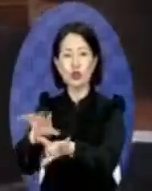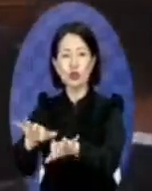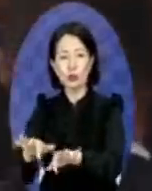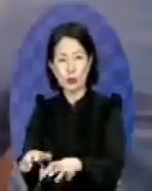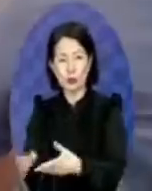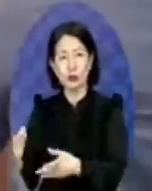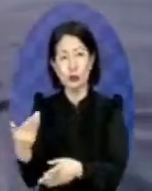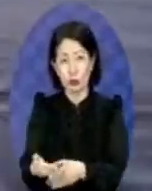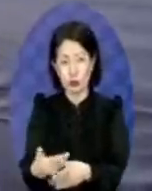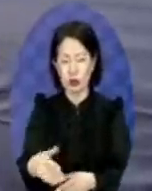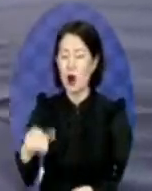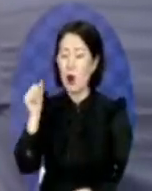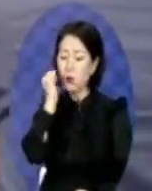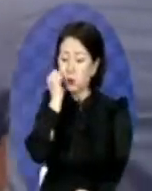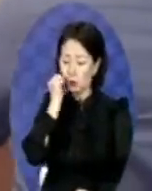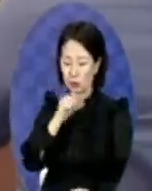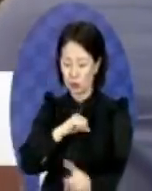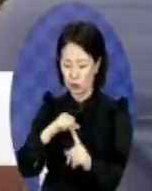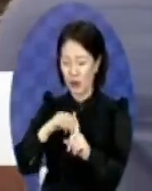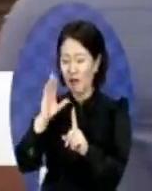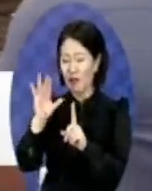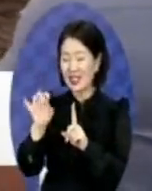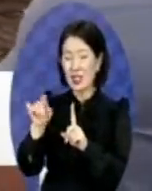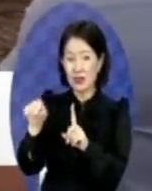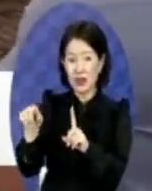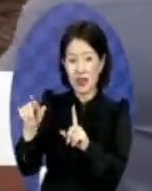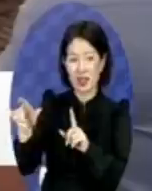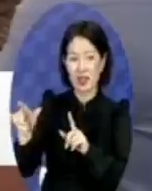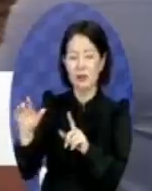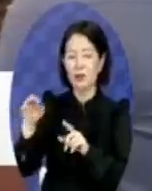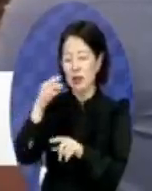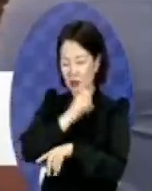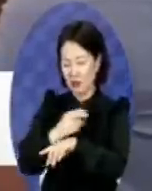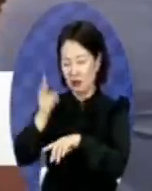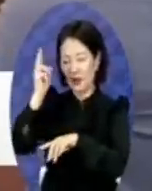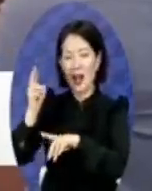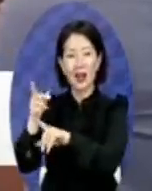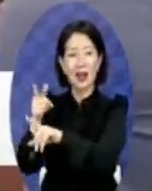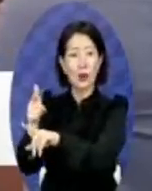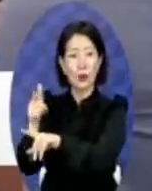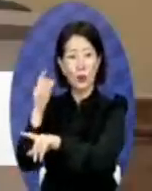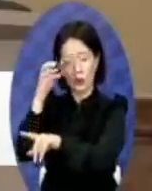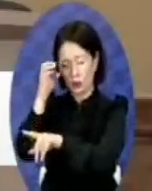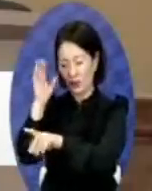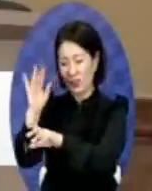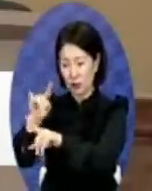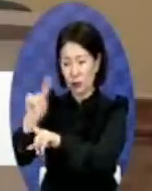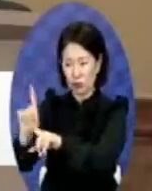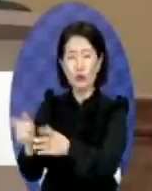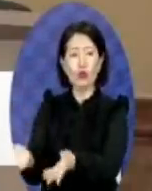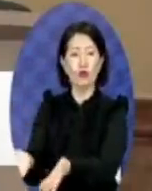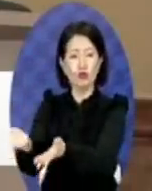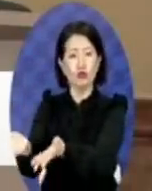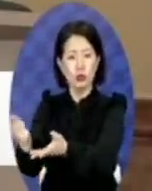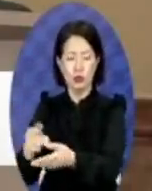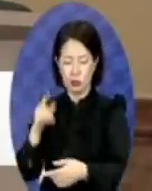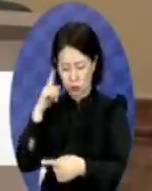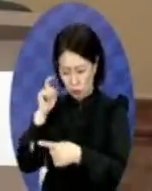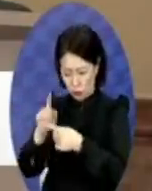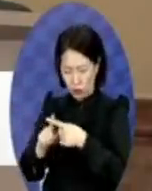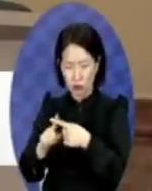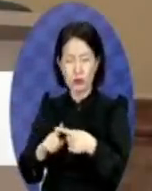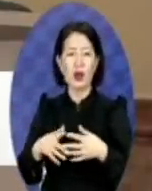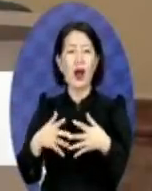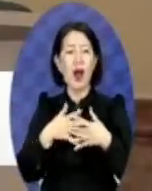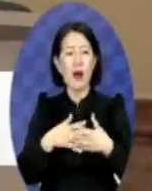байна. Москвагийн хувьд Венесуэлийн сөрөг хүчний тэргүүн үндэсний ассамблейн дарга Хуан Гуайдог хүлэн зөвшөөрөх зорилготой Америкийн